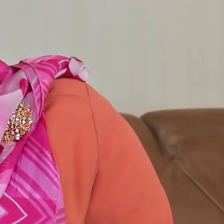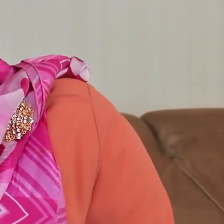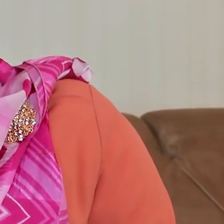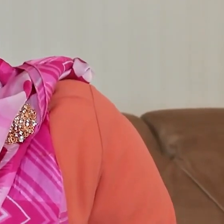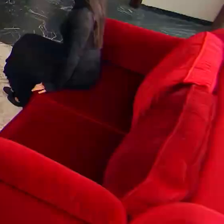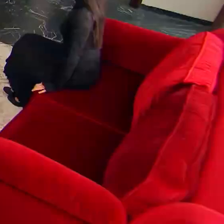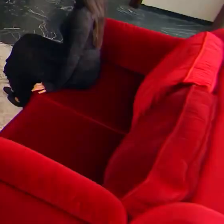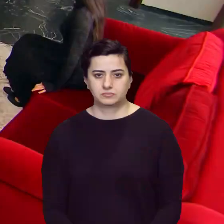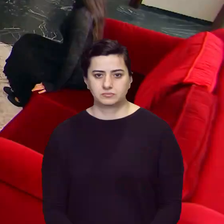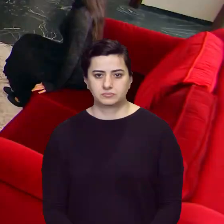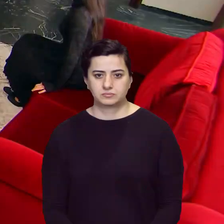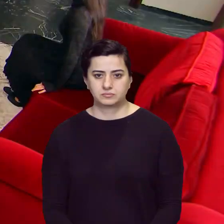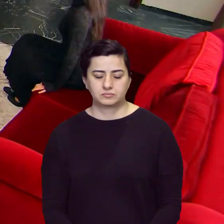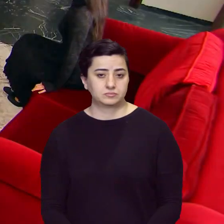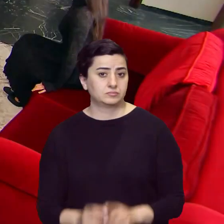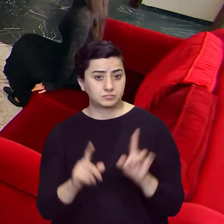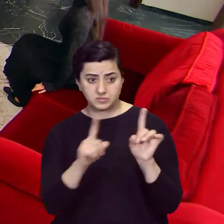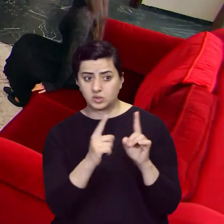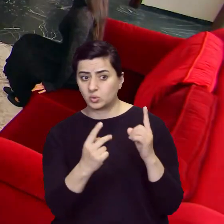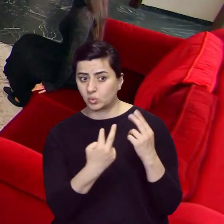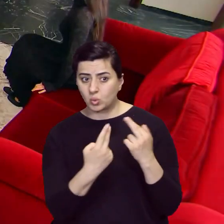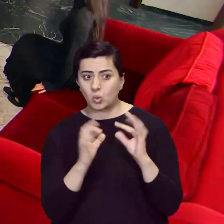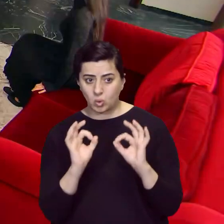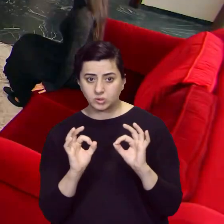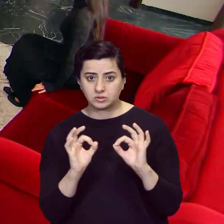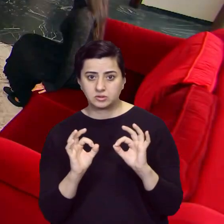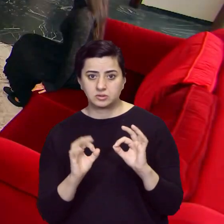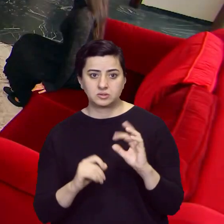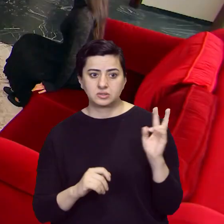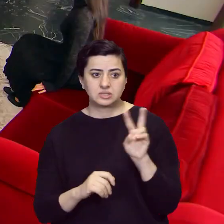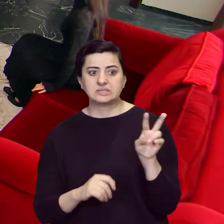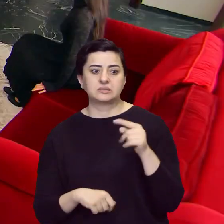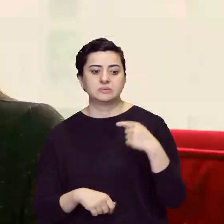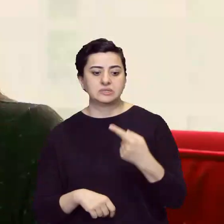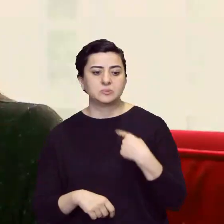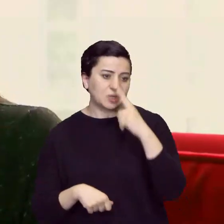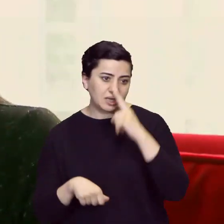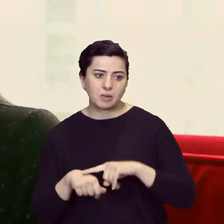sokuyor. Yani birbirleriyle konuşurlarsa yine inanmayacaklar.